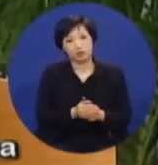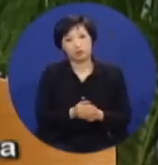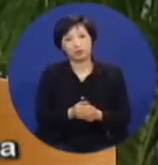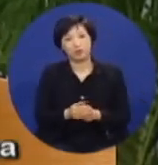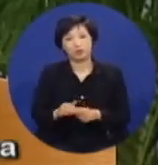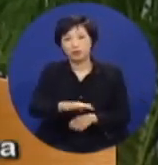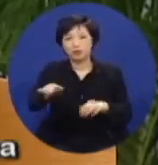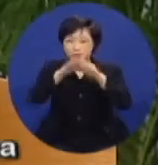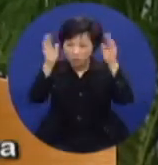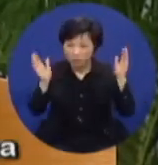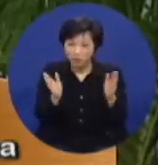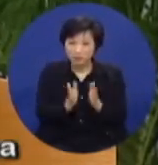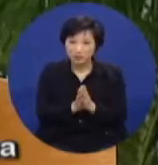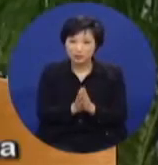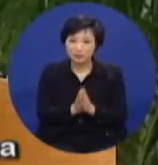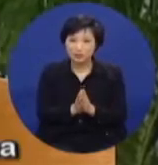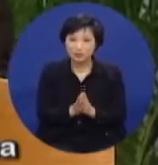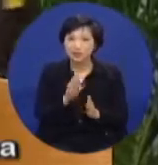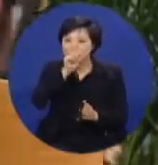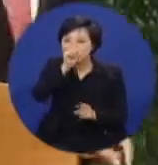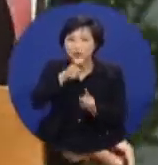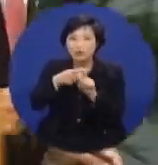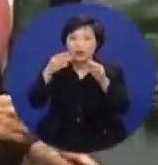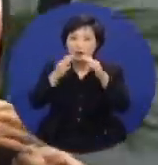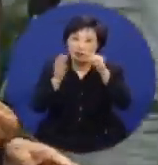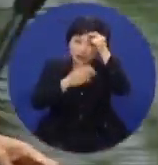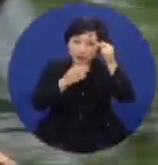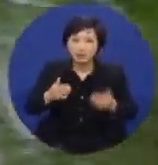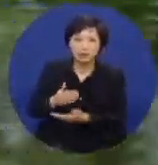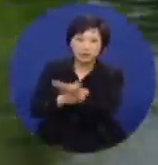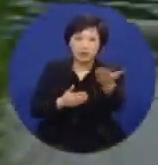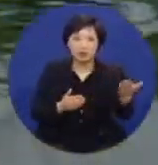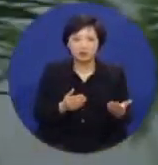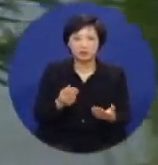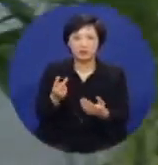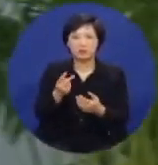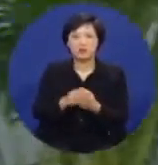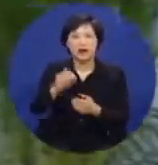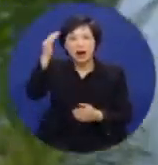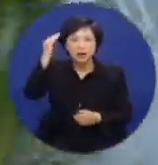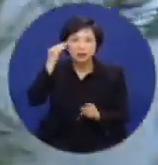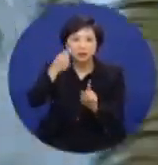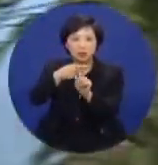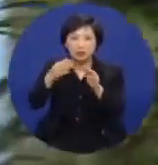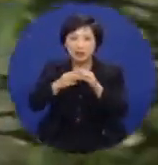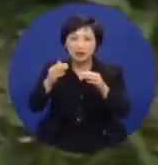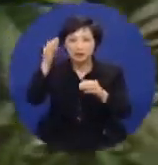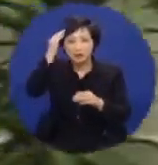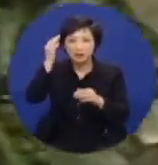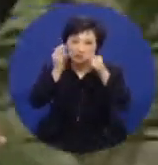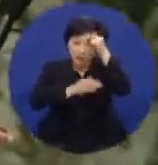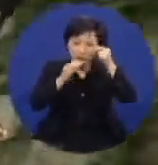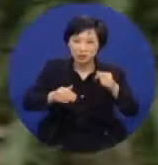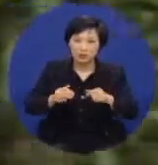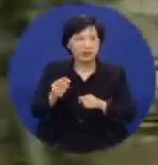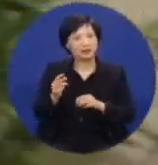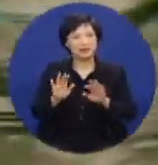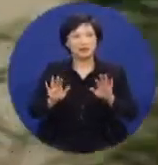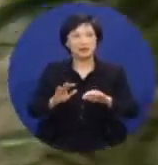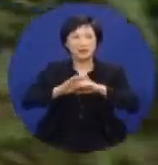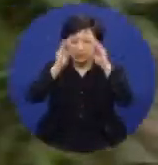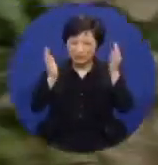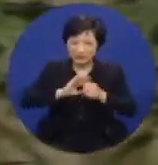우리도 2 연세 중앙 표의 성도 한국교회의 총 도전 폐기의 형돈은